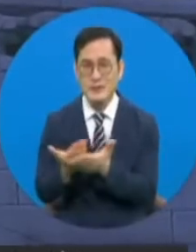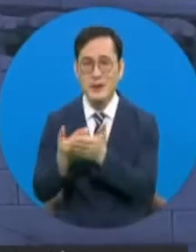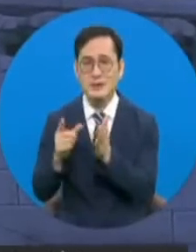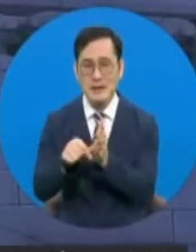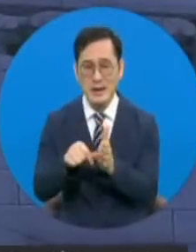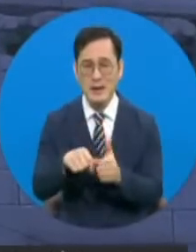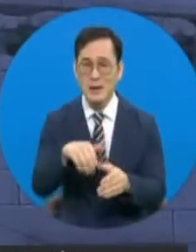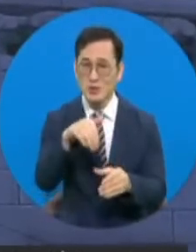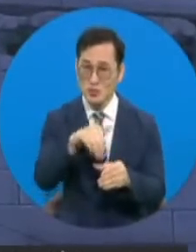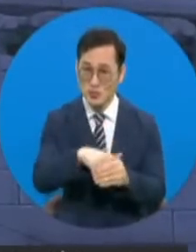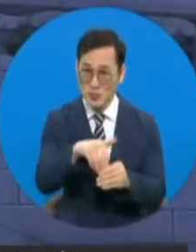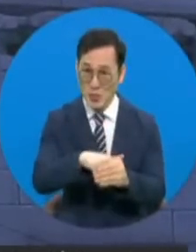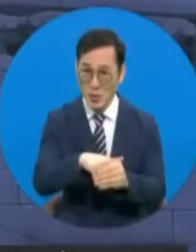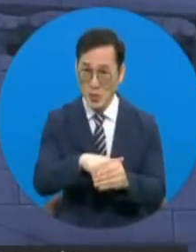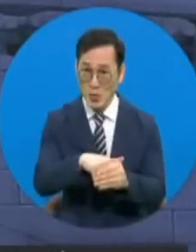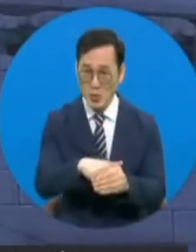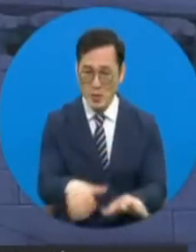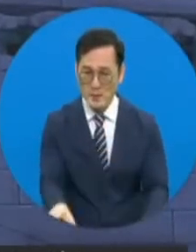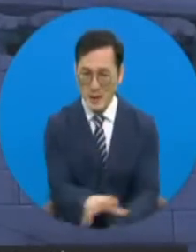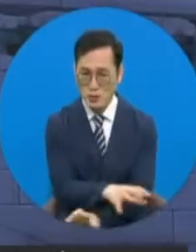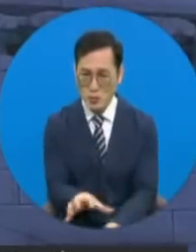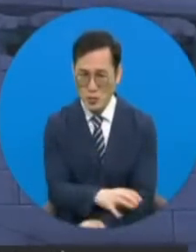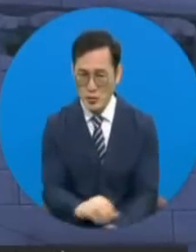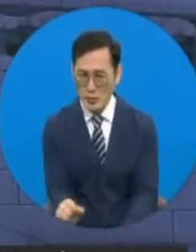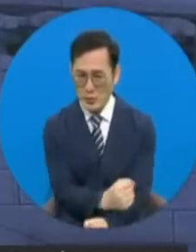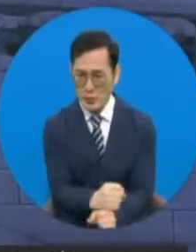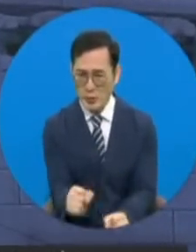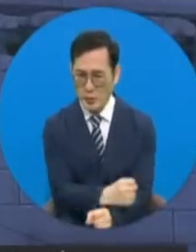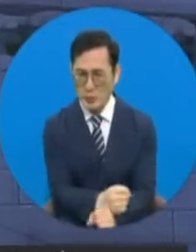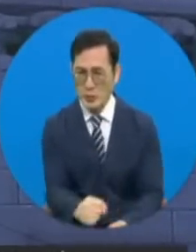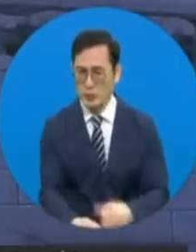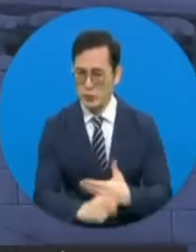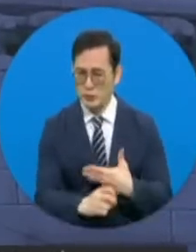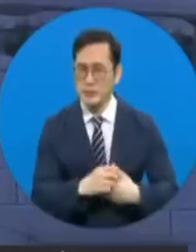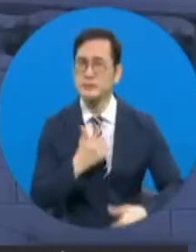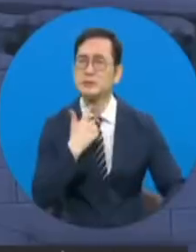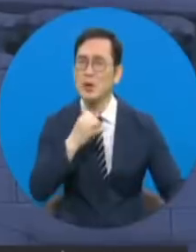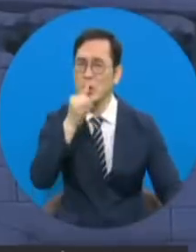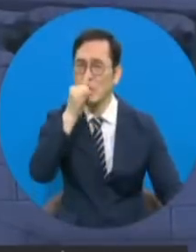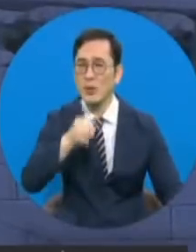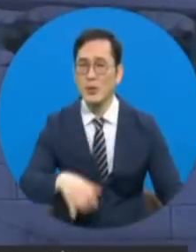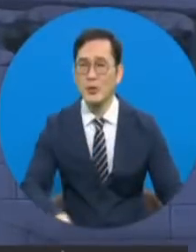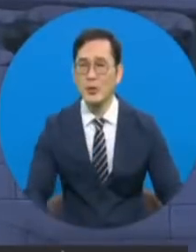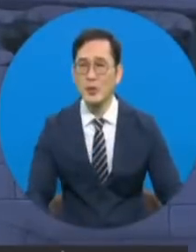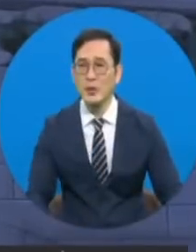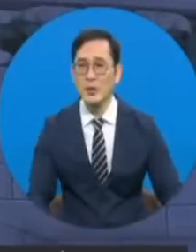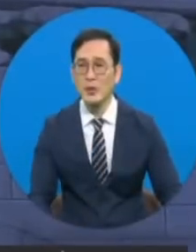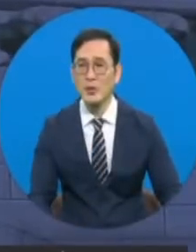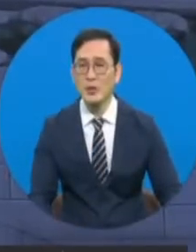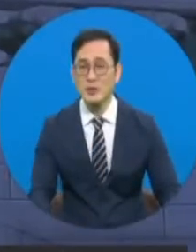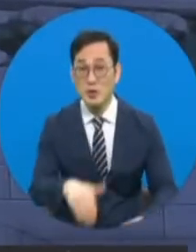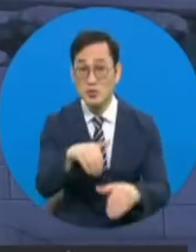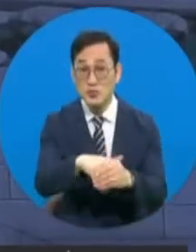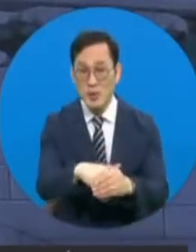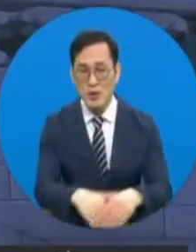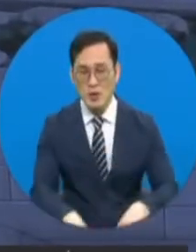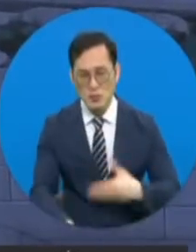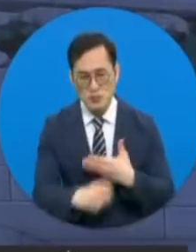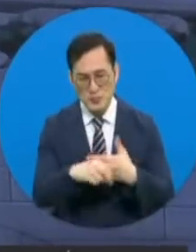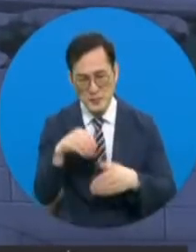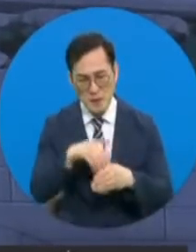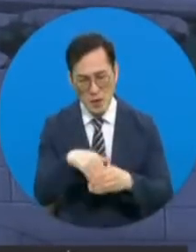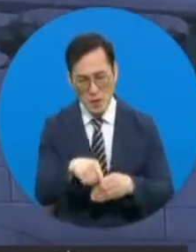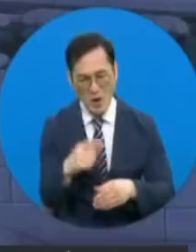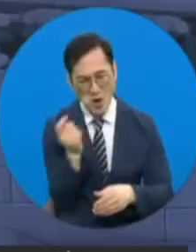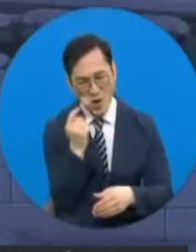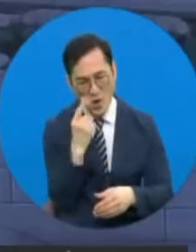아무런 역사 과정에 투표함이 바꿔치기도 했던 경험도 있었고 불과 가까운 과거에는이 투표가 부정선거 아니야라는 의혹도